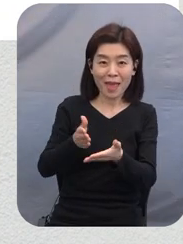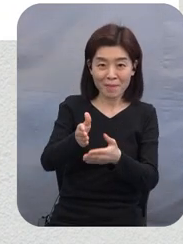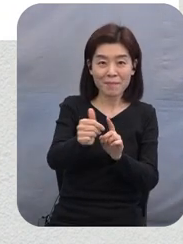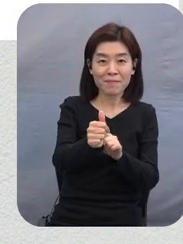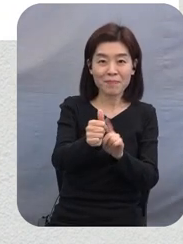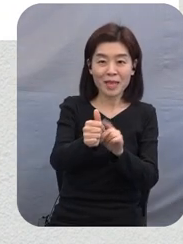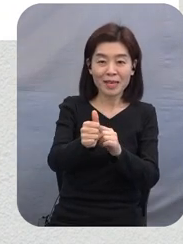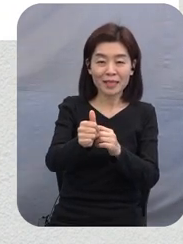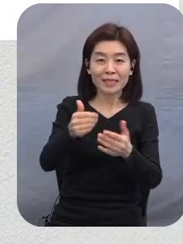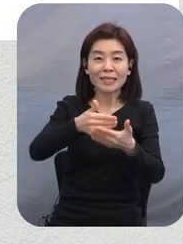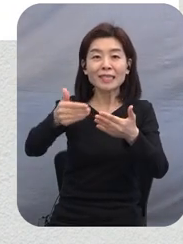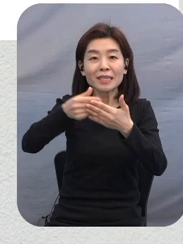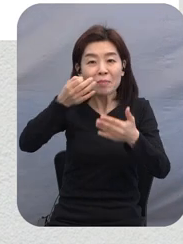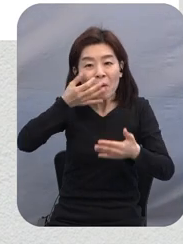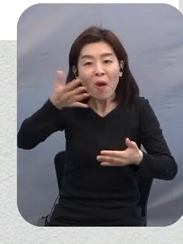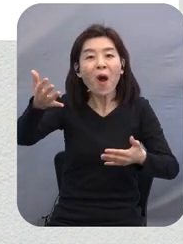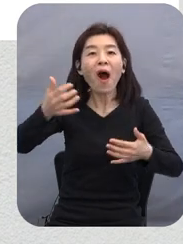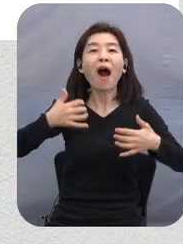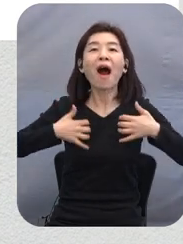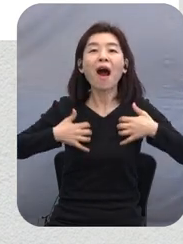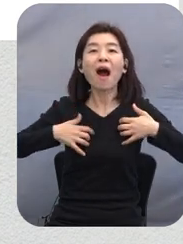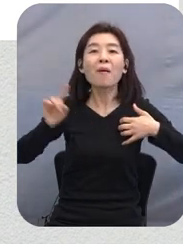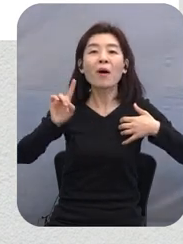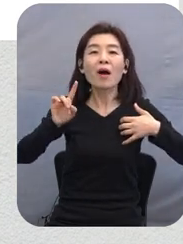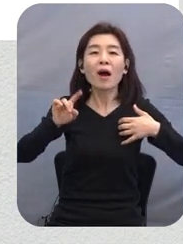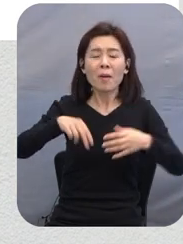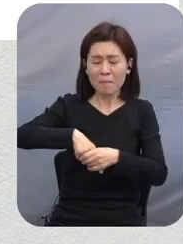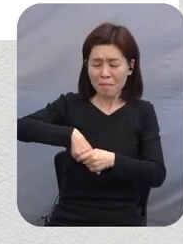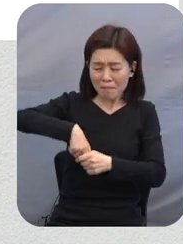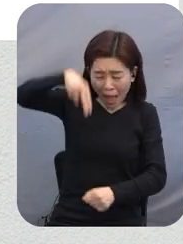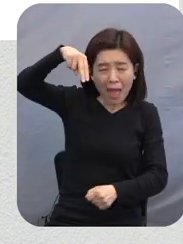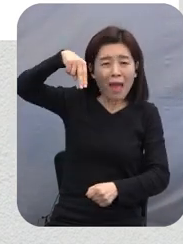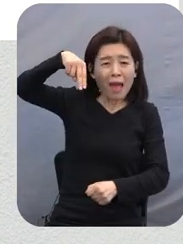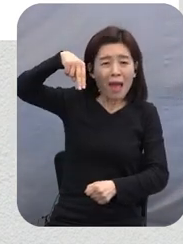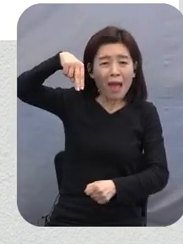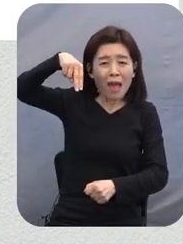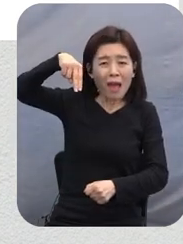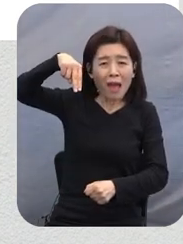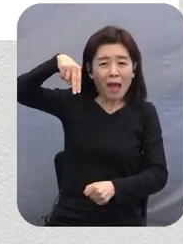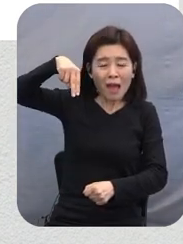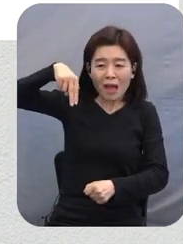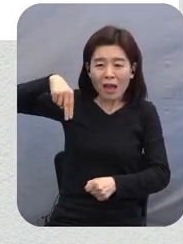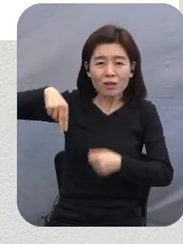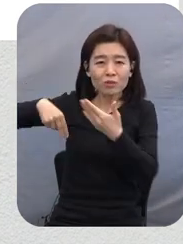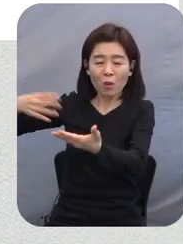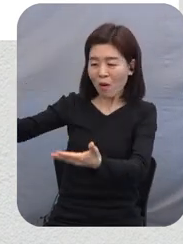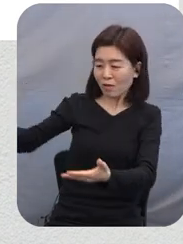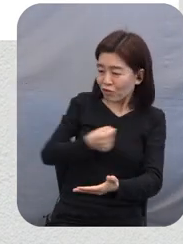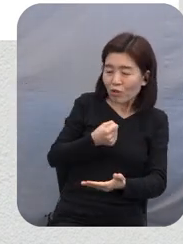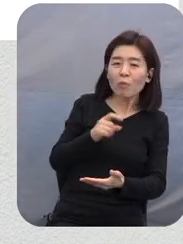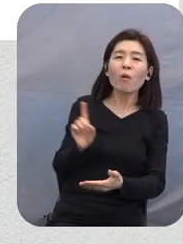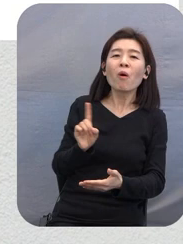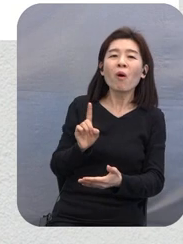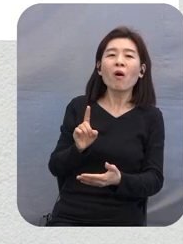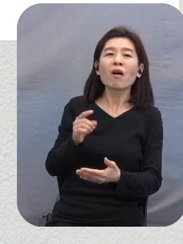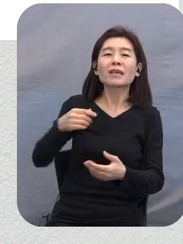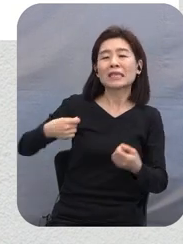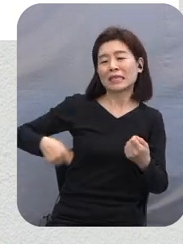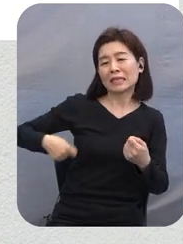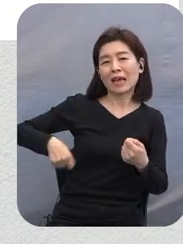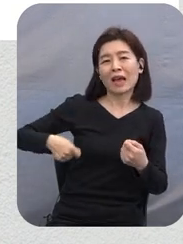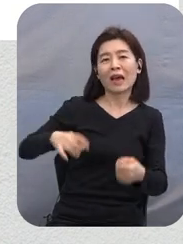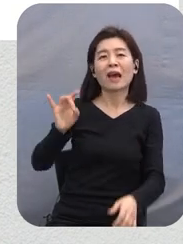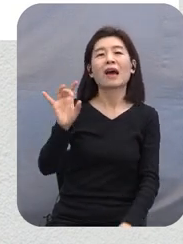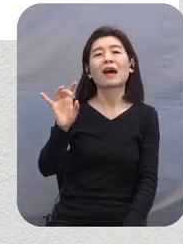그려줬어요. 보실까요? 네, 홀랑 다 벗고 얻은 것은 기타뿐이었더라 이런 겁니다.